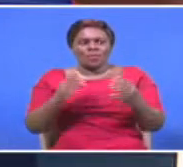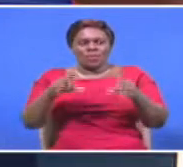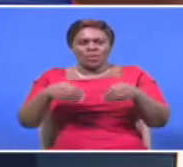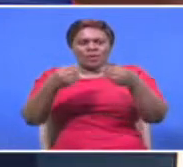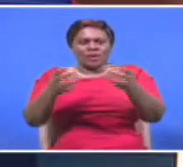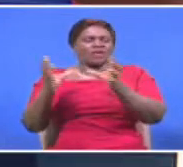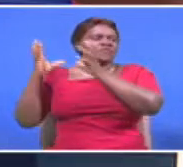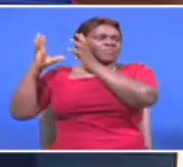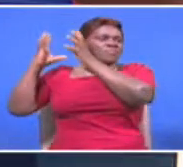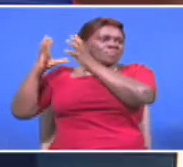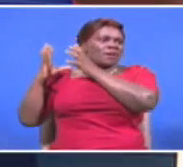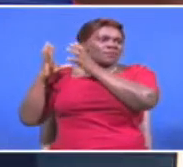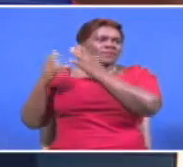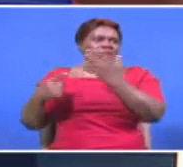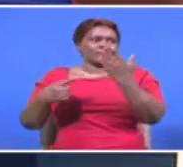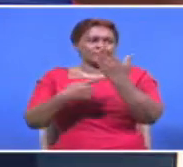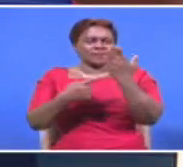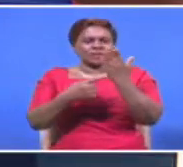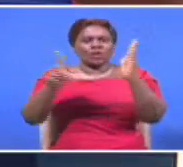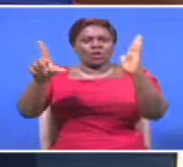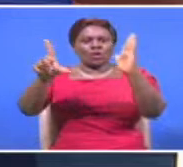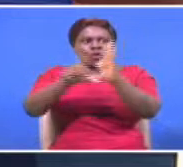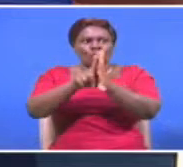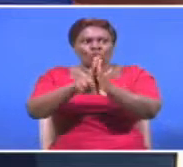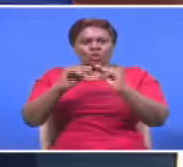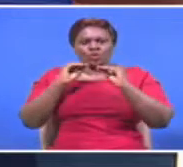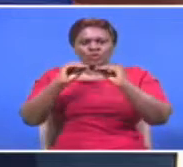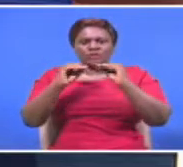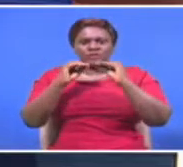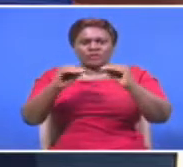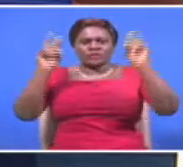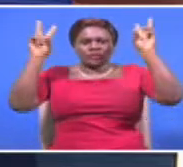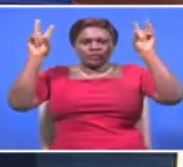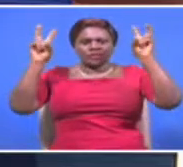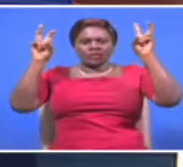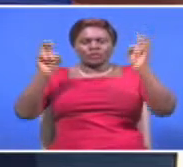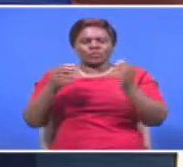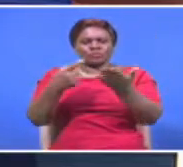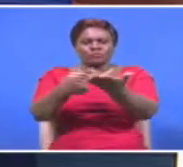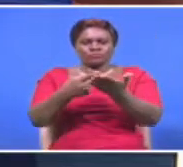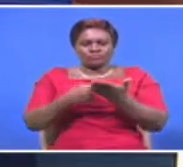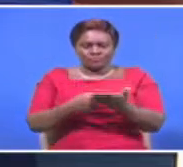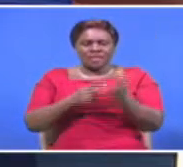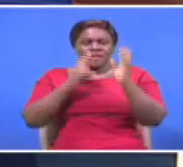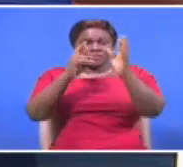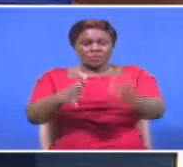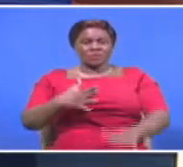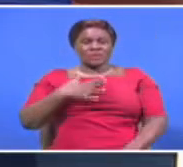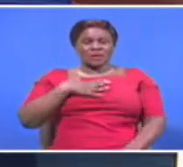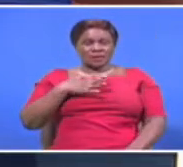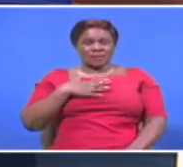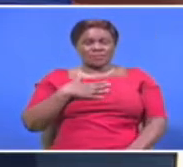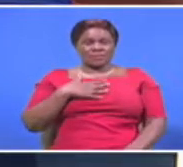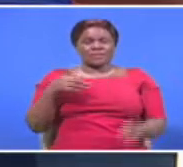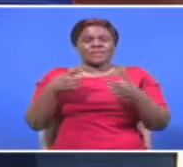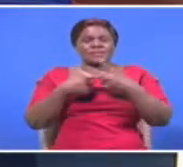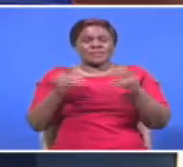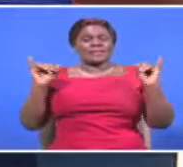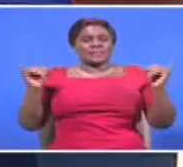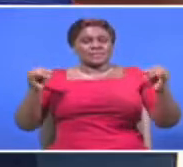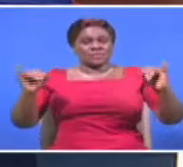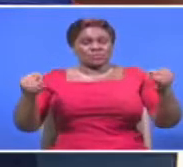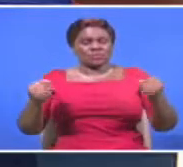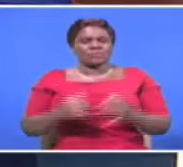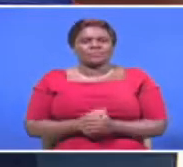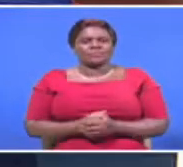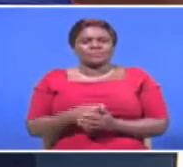mzigo kamati ya kiufundi na sheria kuainisha maswala ya kujadiliwa. Mwanahabari wetu Emmanuel To anatufungulia jamvi la KTN